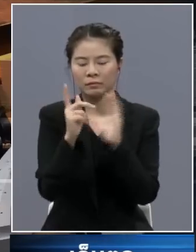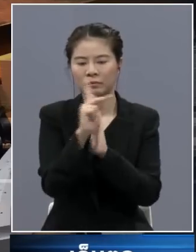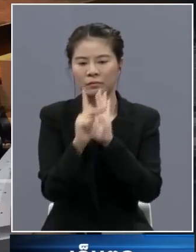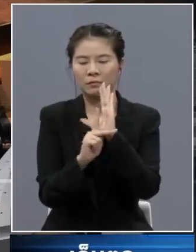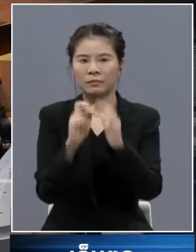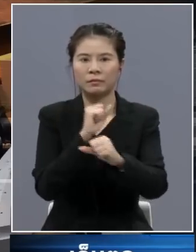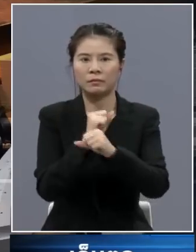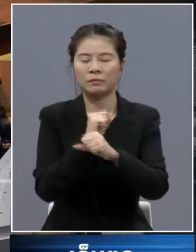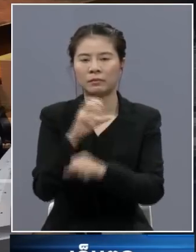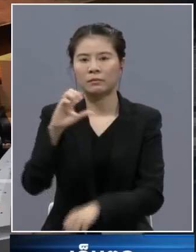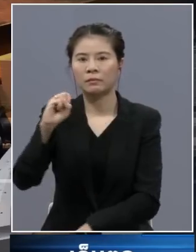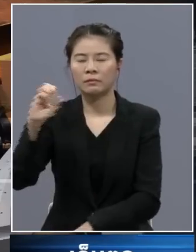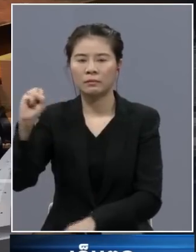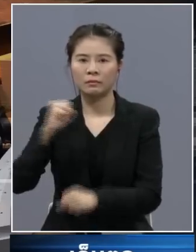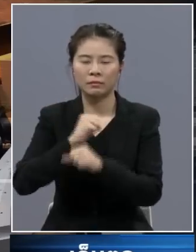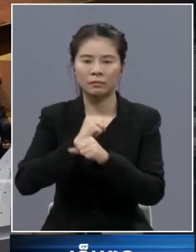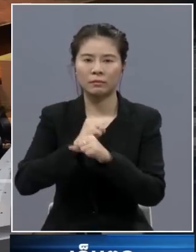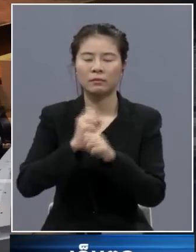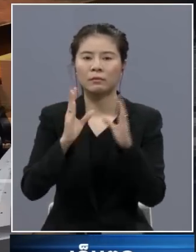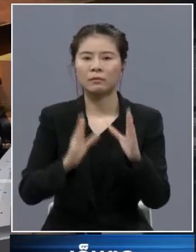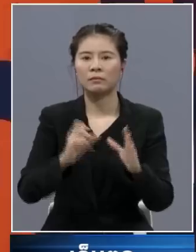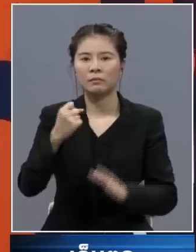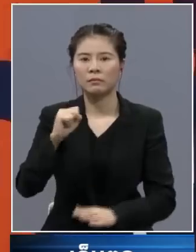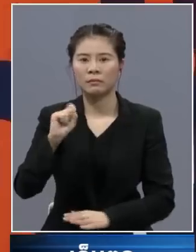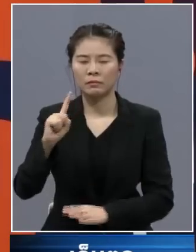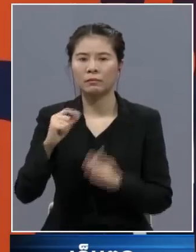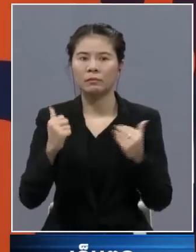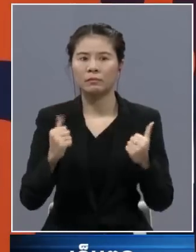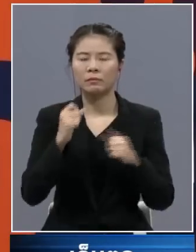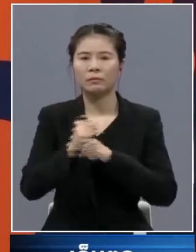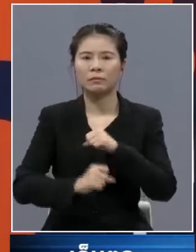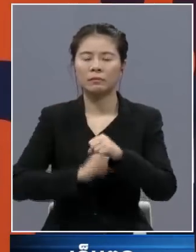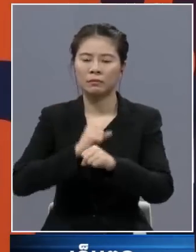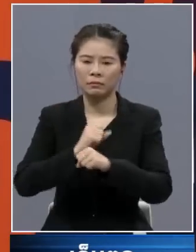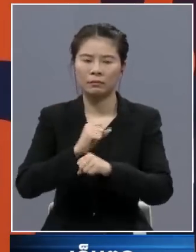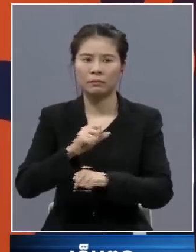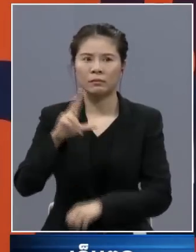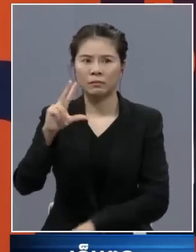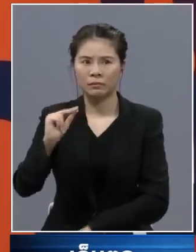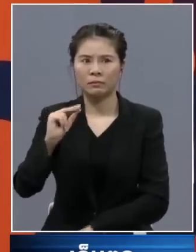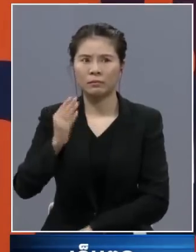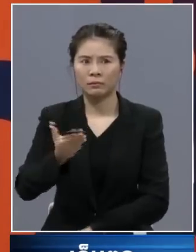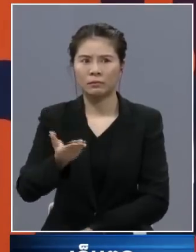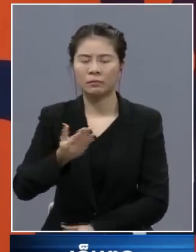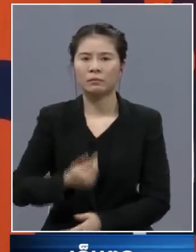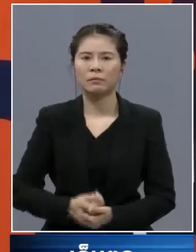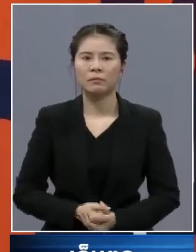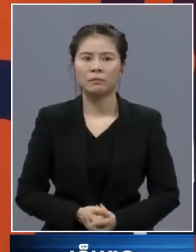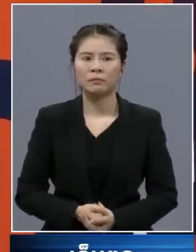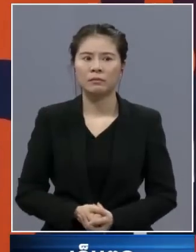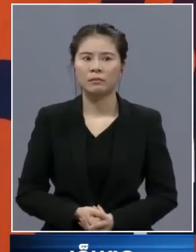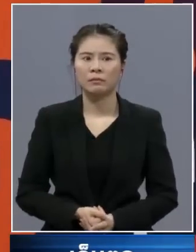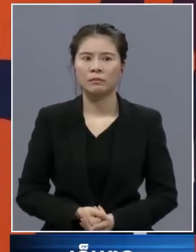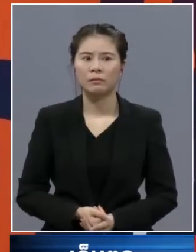ให้เข้าเป็นส.ส.บัญชีรายชื่อลำดับที่11นะครับซึ่งปัจจุบันเนี่ยอายุยัง30ปี เหมือนกับคุณโดม